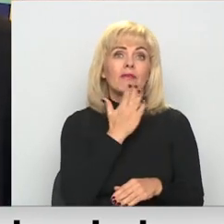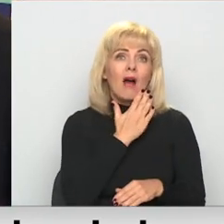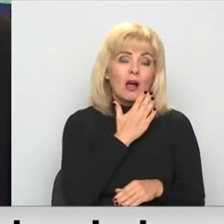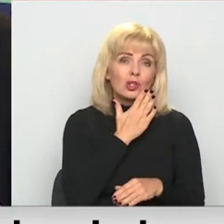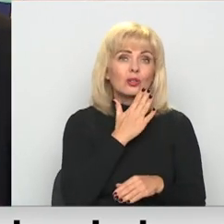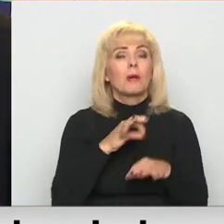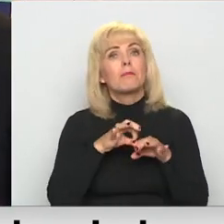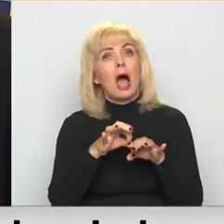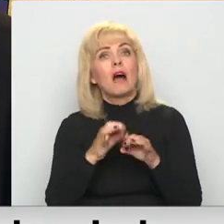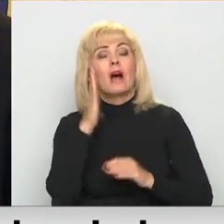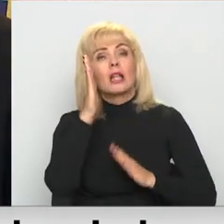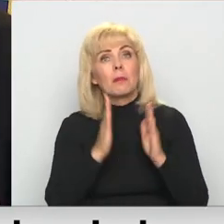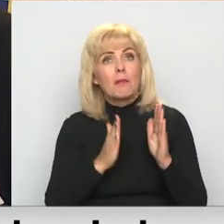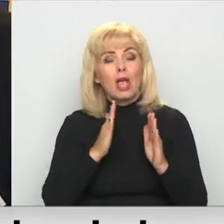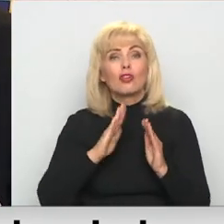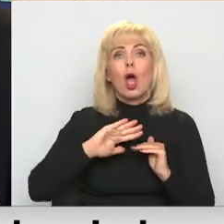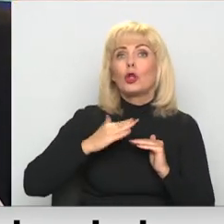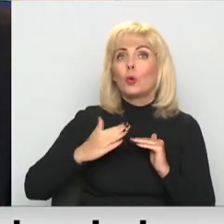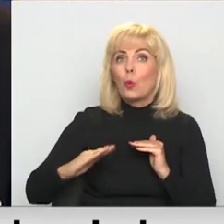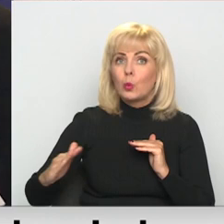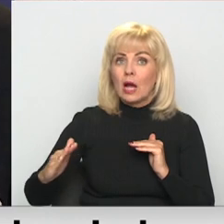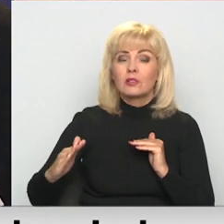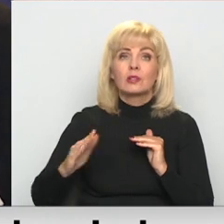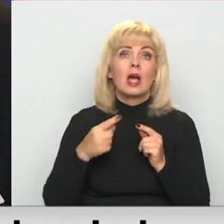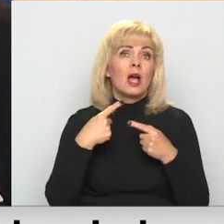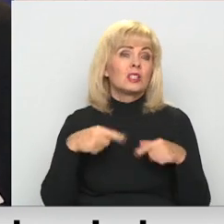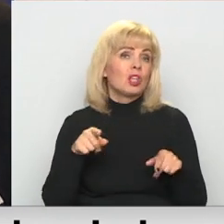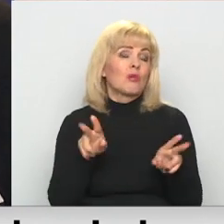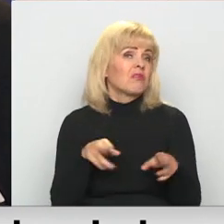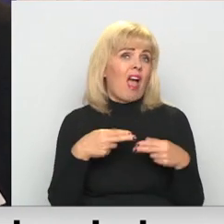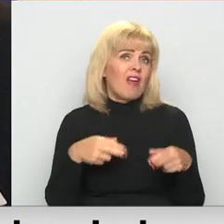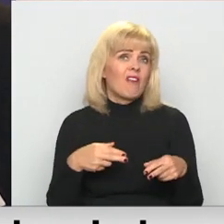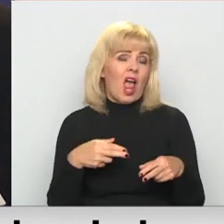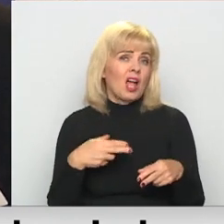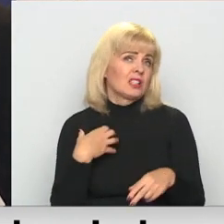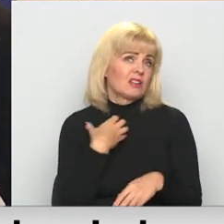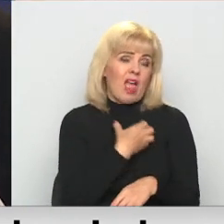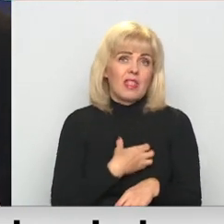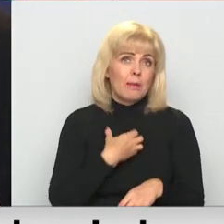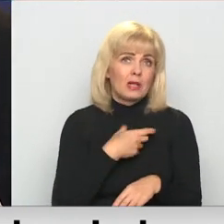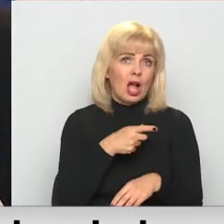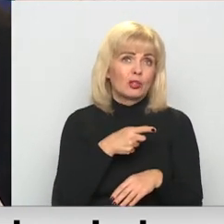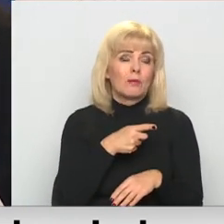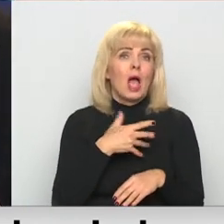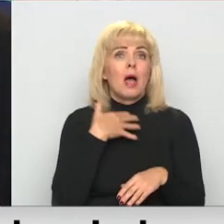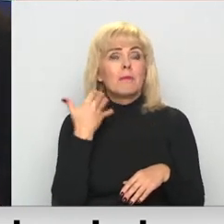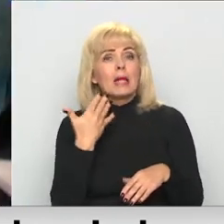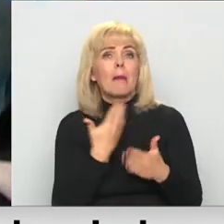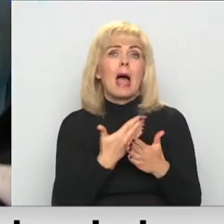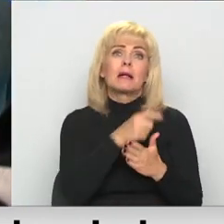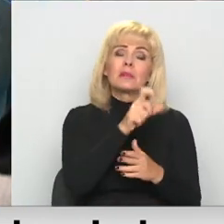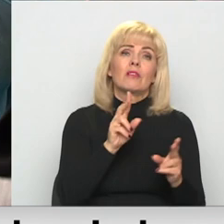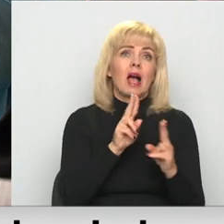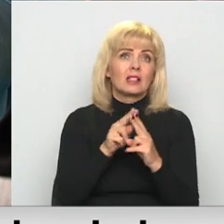mēs pavadām mežā pie jūras un kur citur nebija nepieciešamība, nebija tādas šausmīgās cilvēku saskarsmes.